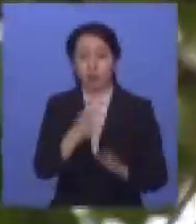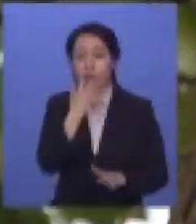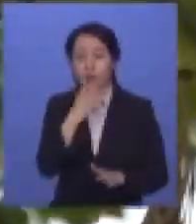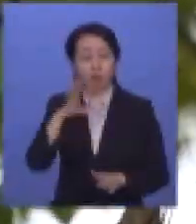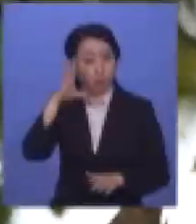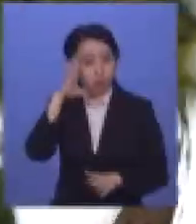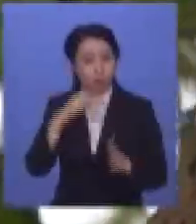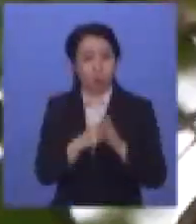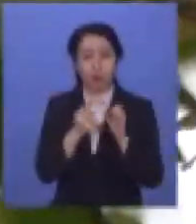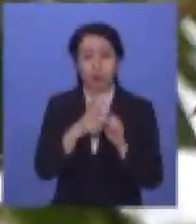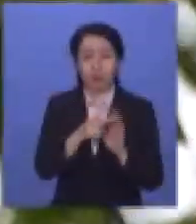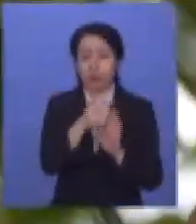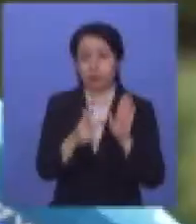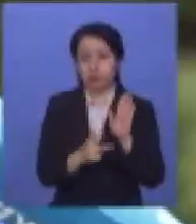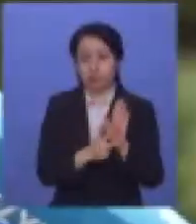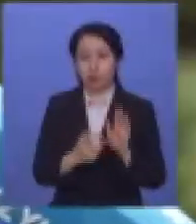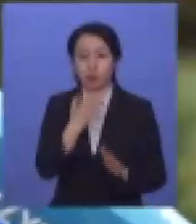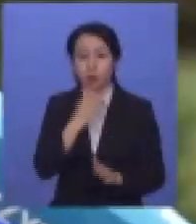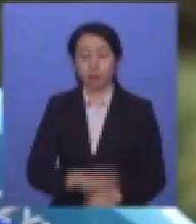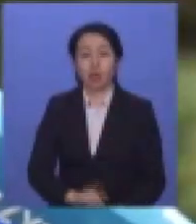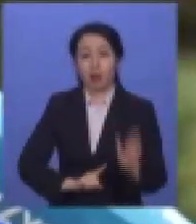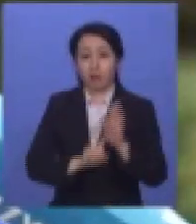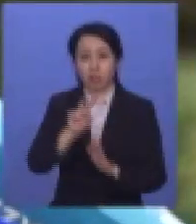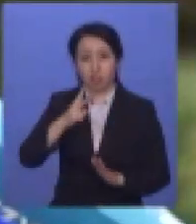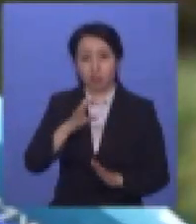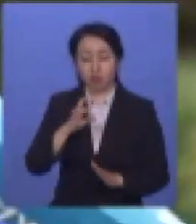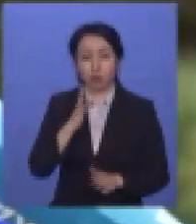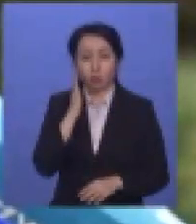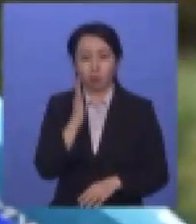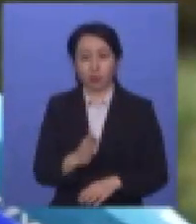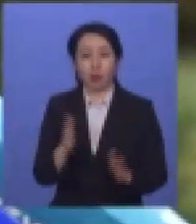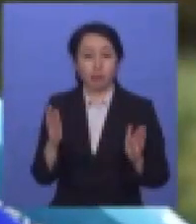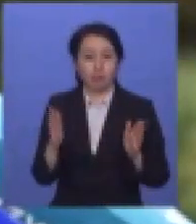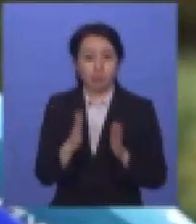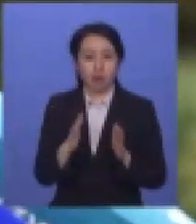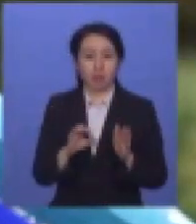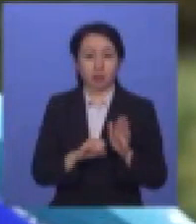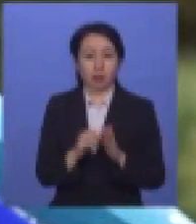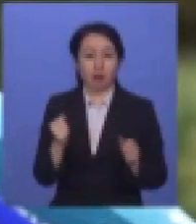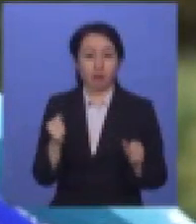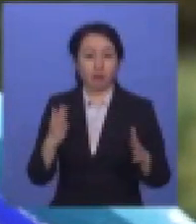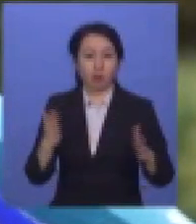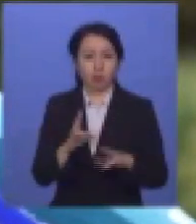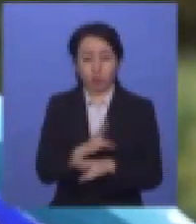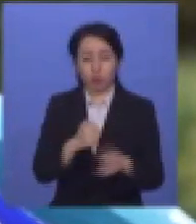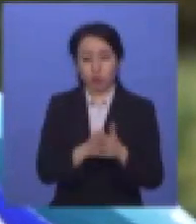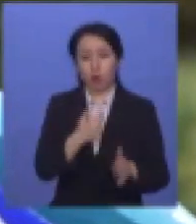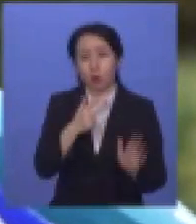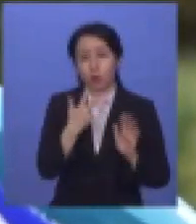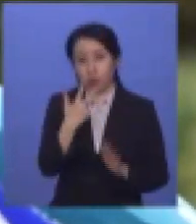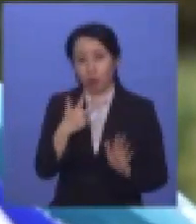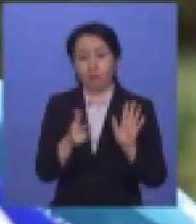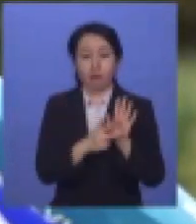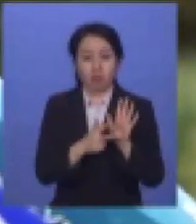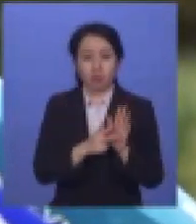днем до 13-18 градусов. В начале второй декады прогнозируется понижение температуры воздуха ночью до 3-8,